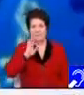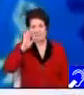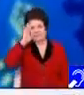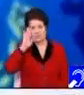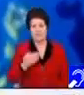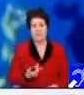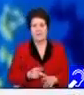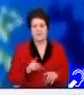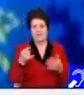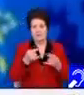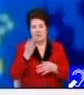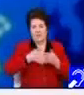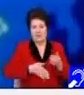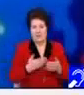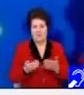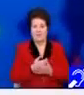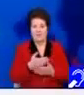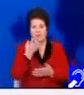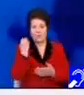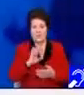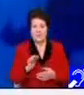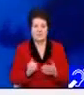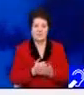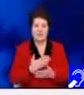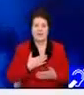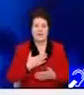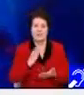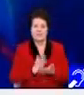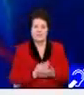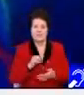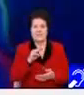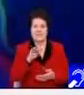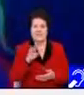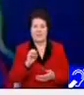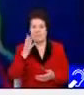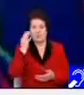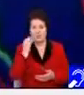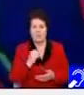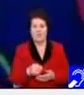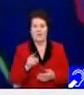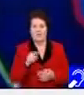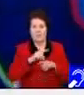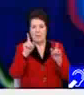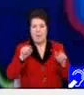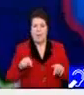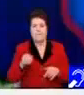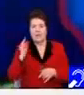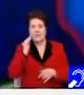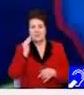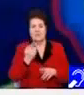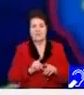Doamnelor, domnilor, telejurnalul a ajuns aici la final. Nu uitați că știrile noastre sunt pe tvrmoldova.md, dar și pe pagina noastră de Facebook,